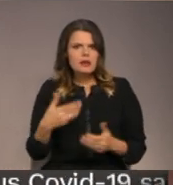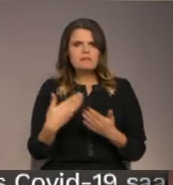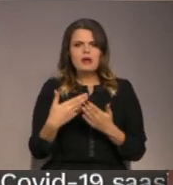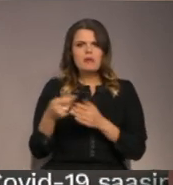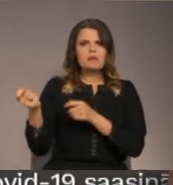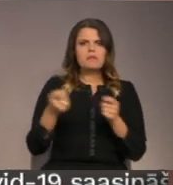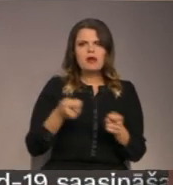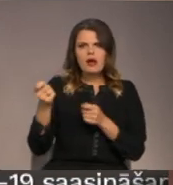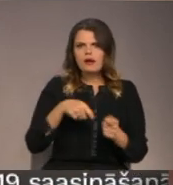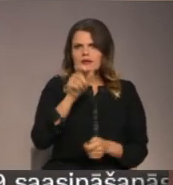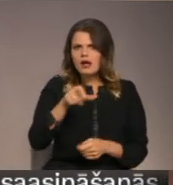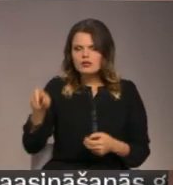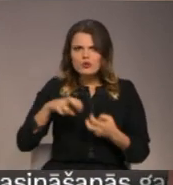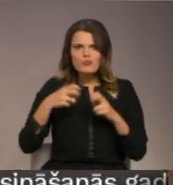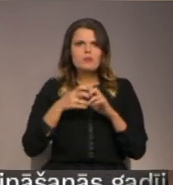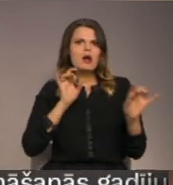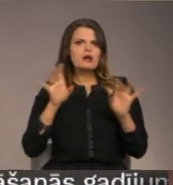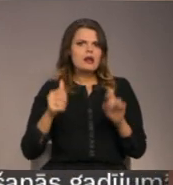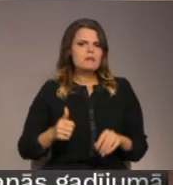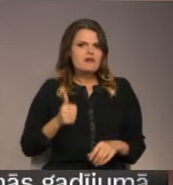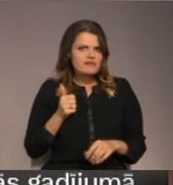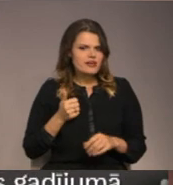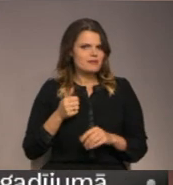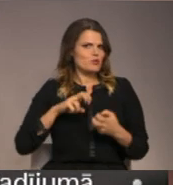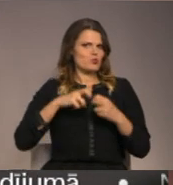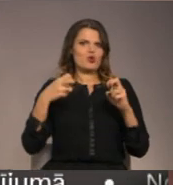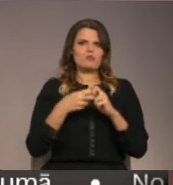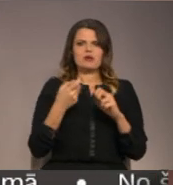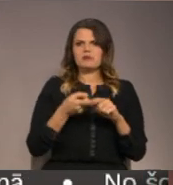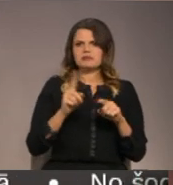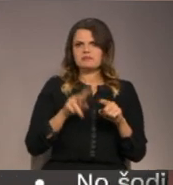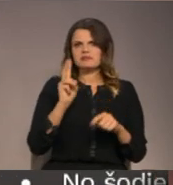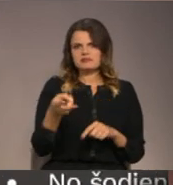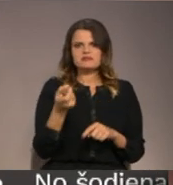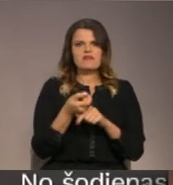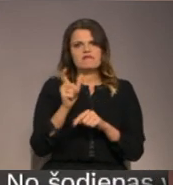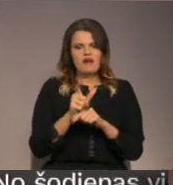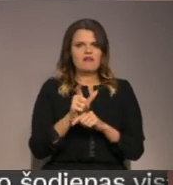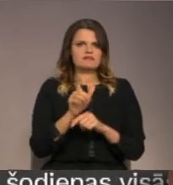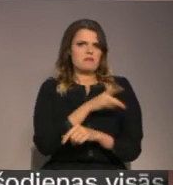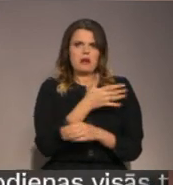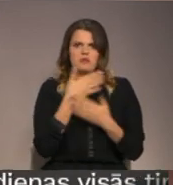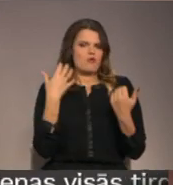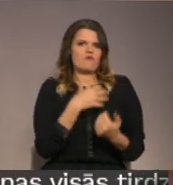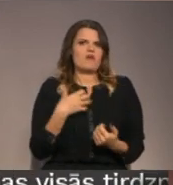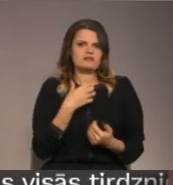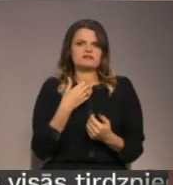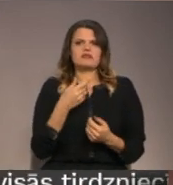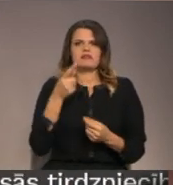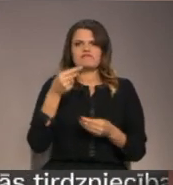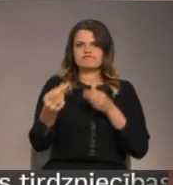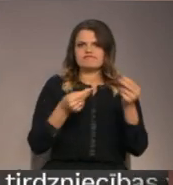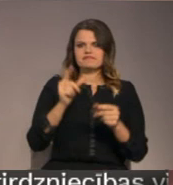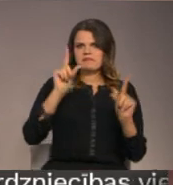Piemēram, piegādātāja reklāmas aģentūras, kur pakalpojumi uzņēmiem ārkārtējā situācijas laikā nav nepieciešami. Un